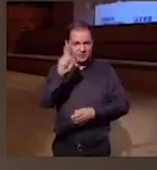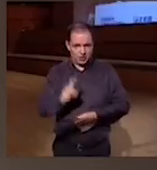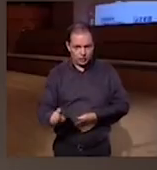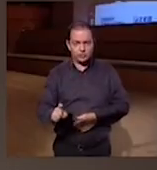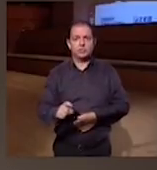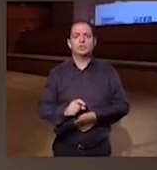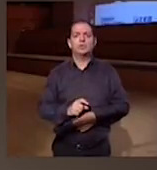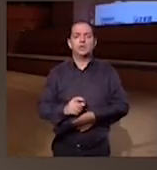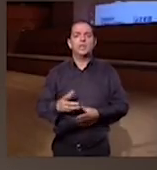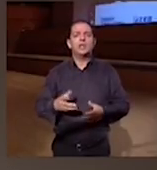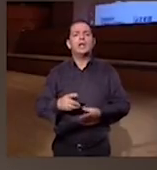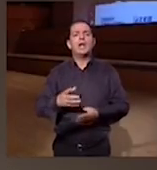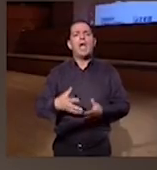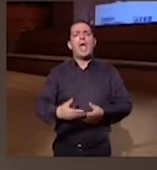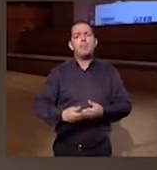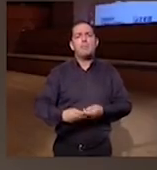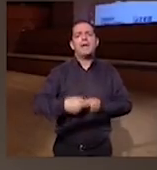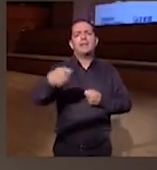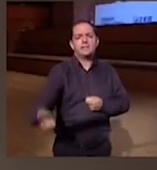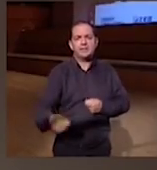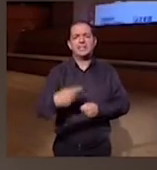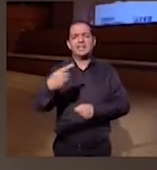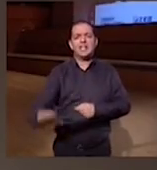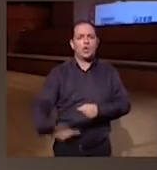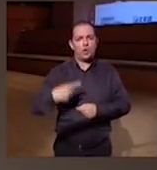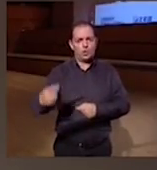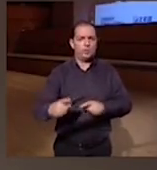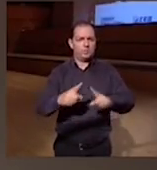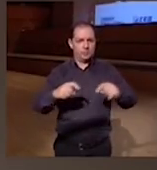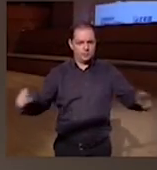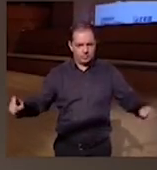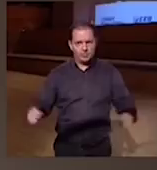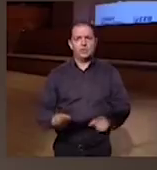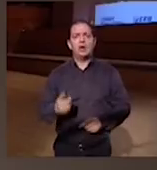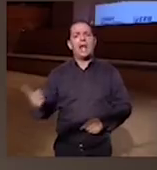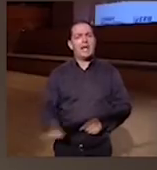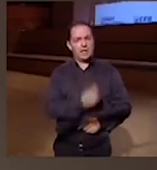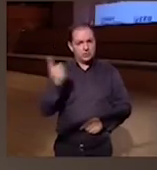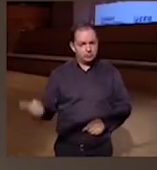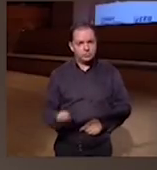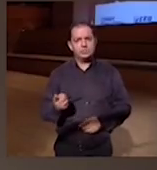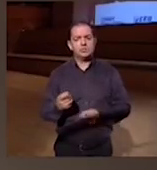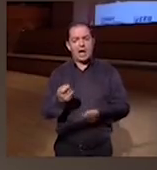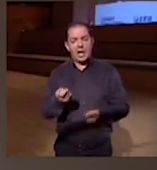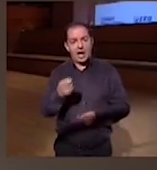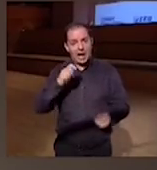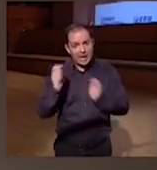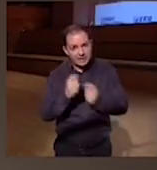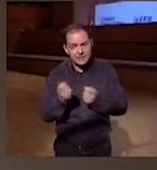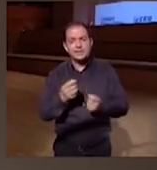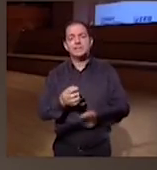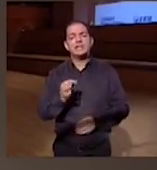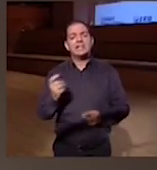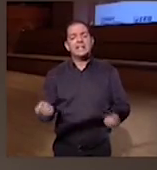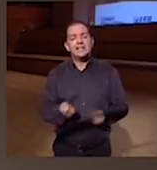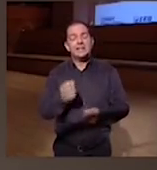επέκταση του κύκλου ζωής των προϊόντων, στη μείωση των αποβλήτων και στη μετατροπή τους σε χρήσιμες πρώτες ύλες για τη